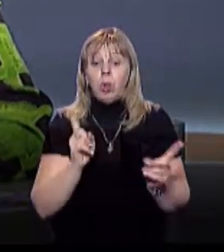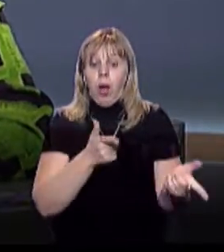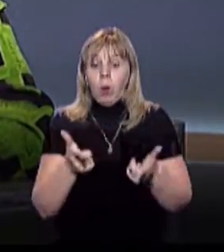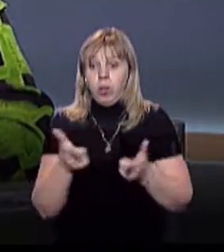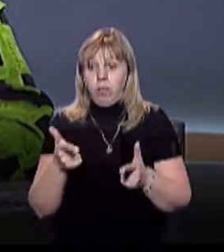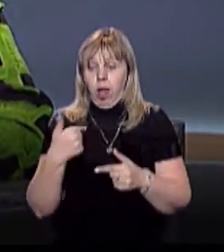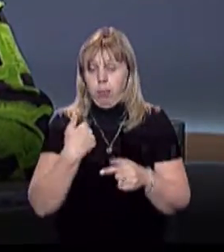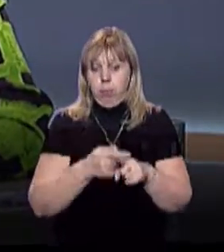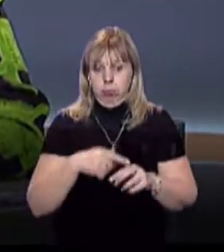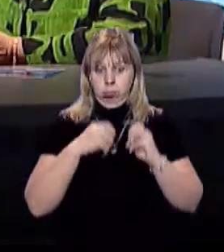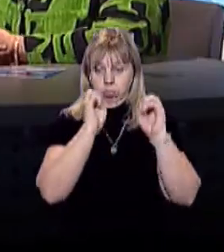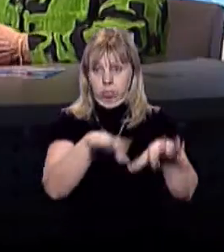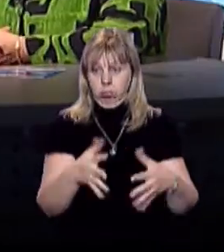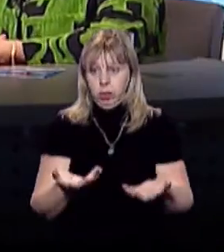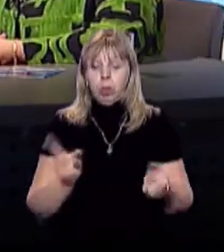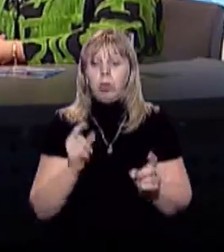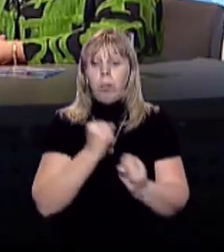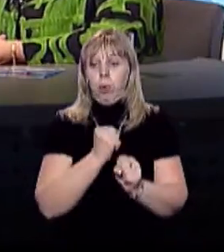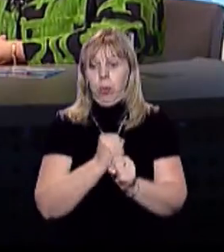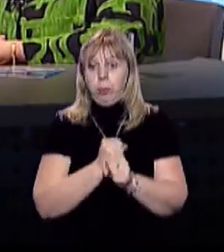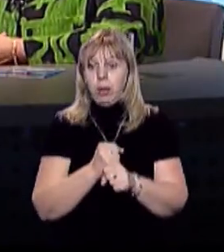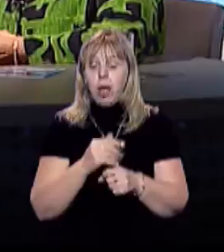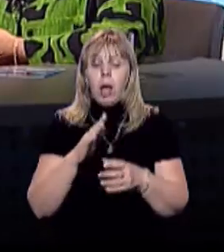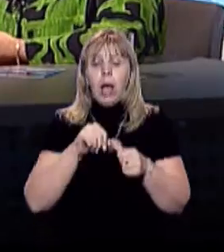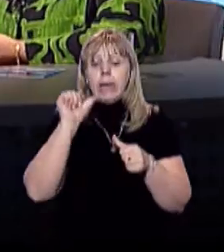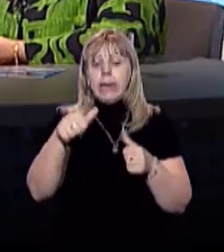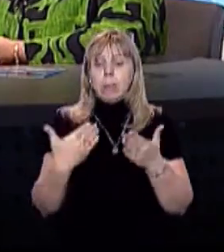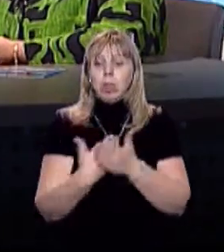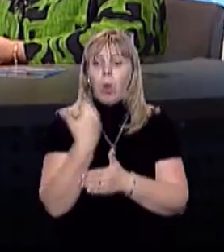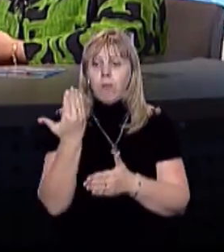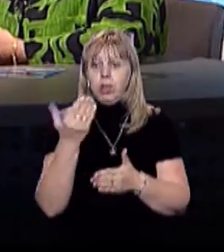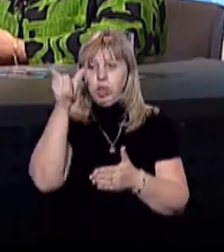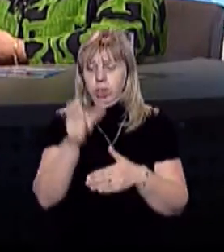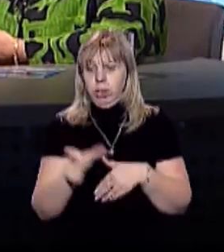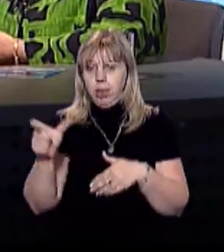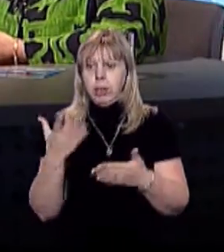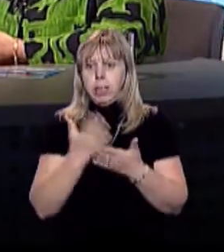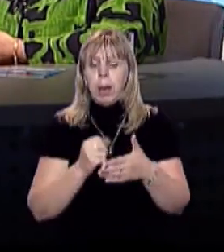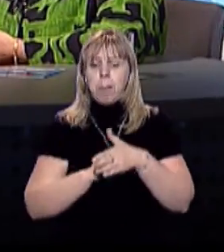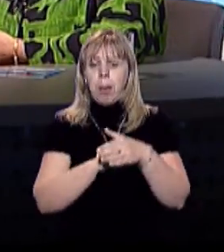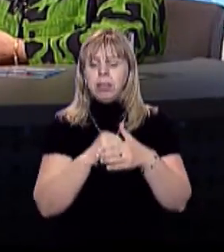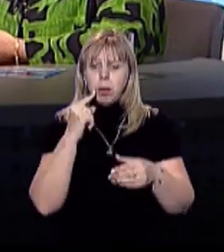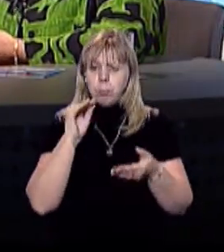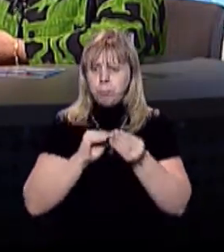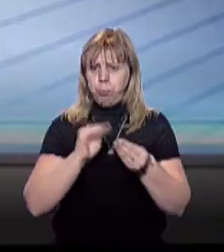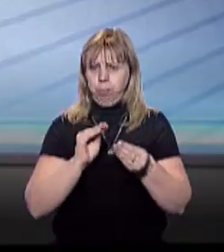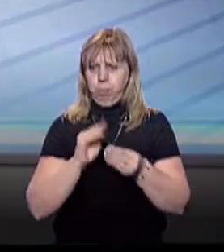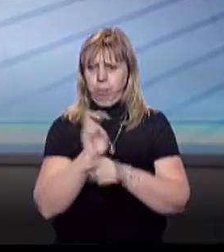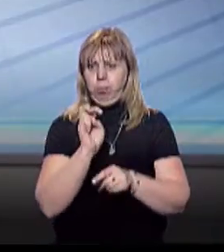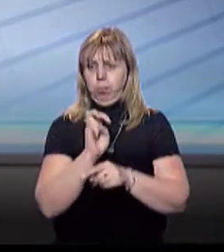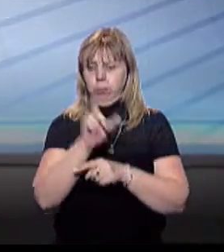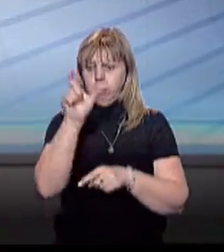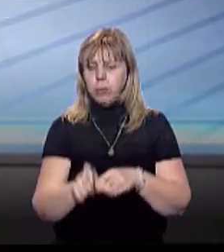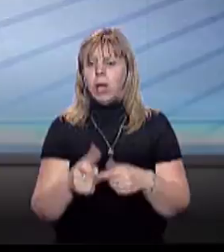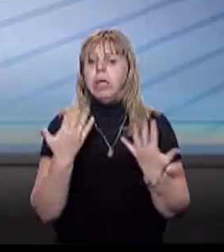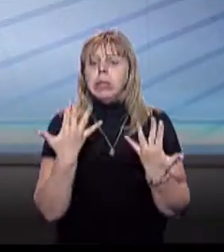заготовляємо практично, то видаємо. Ну, що поробимо? Крім новачків, у вас відомо, що є база з постійними донорами, так?